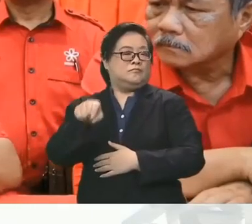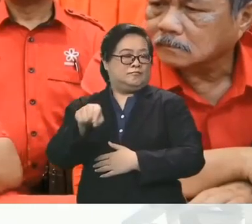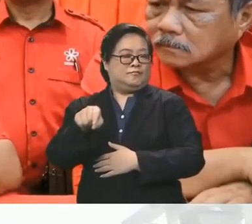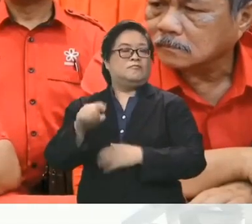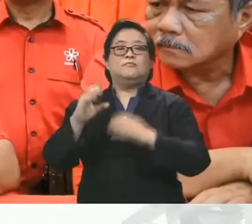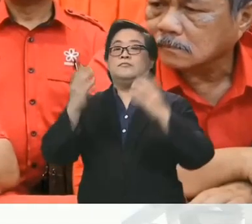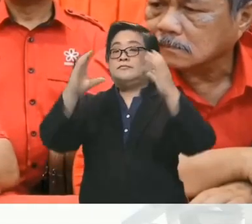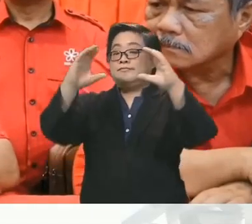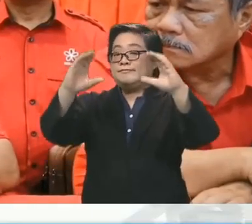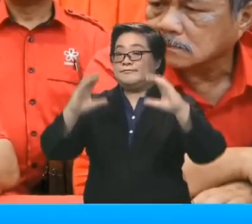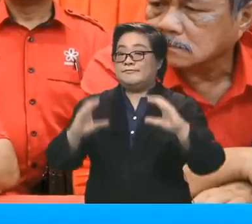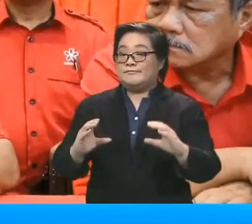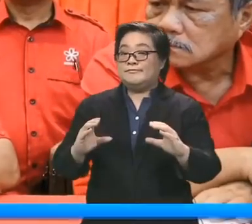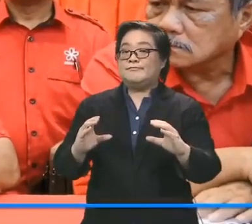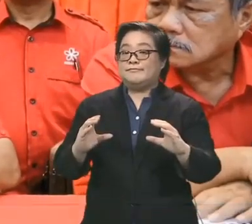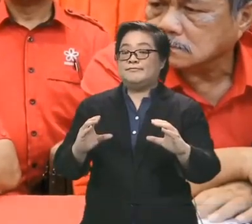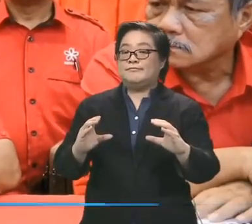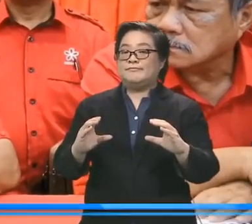pendekatan yang